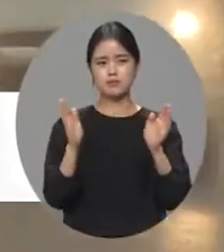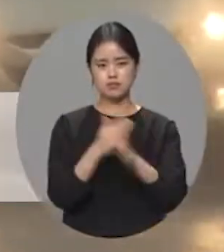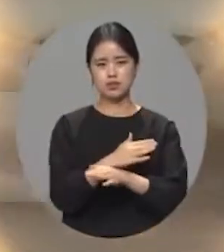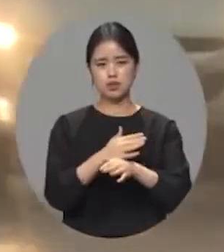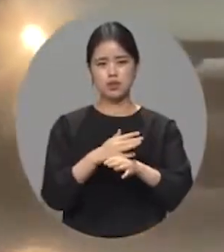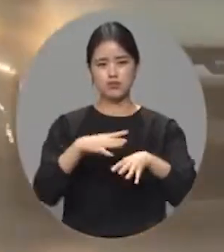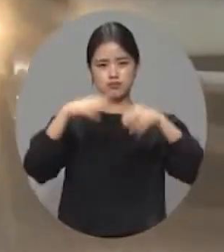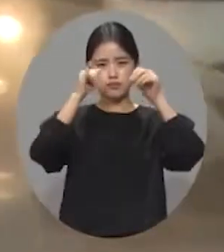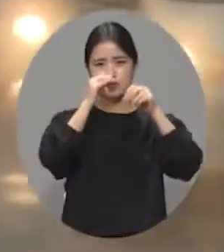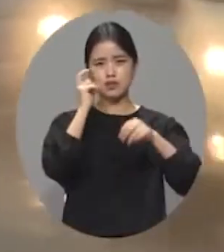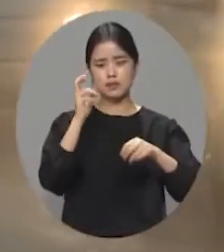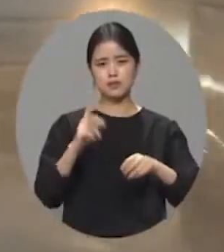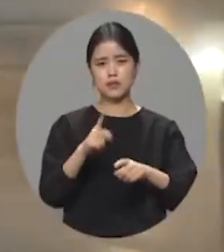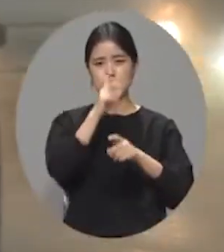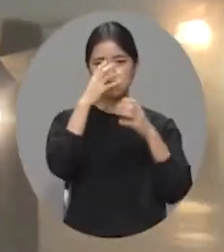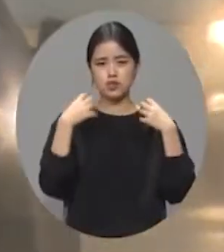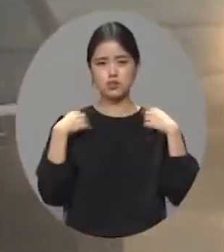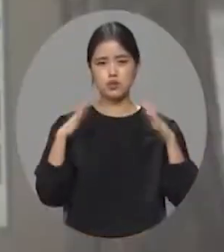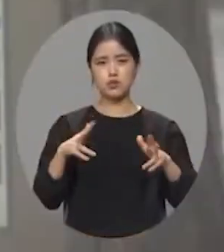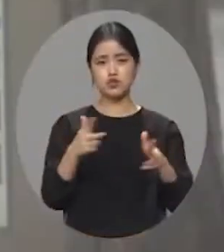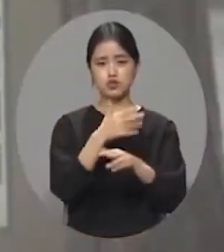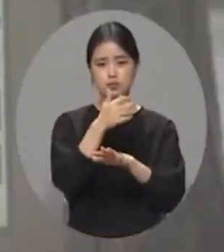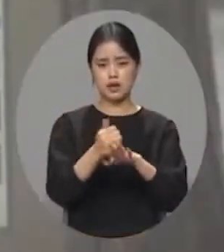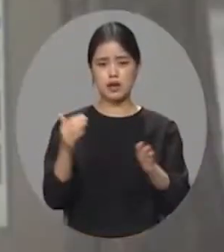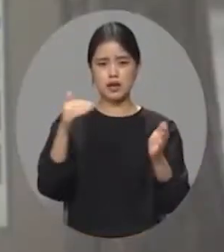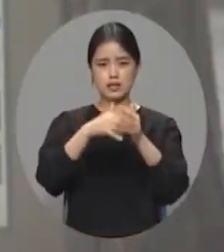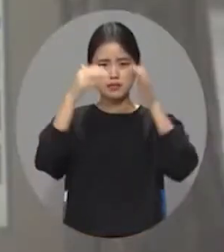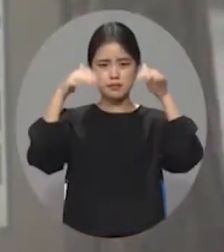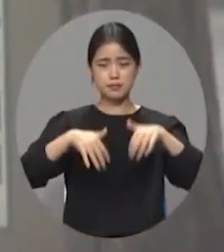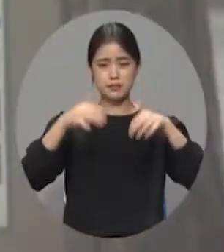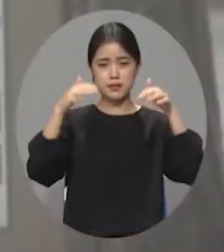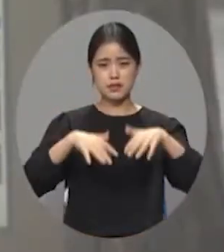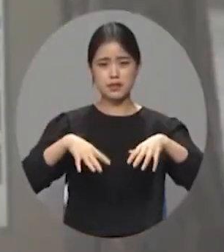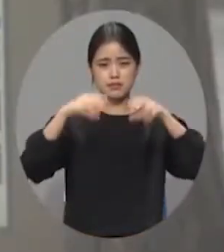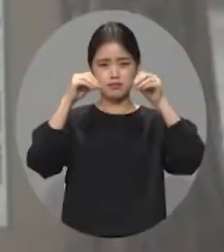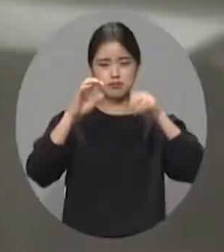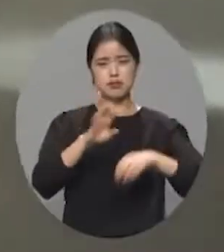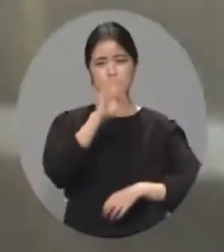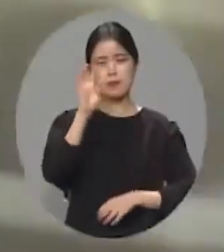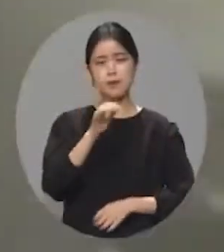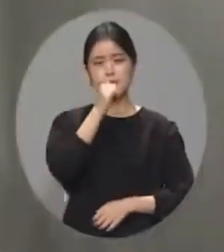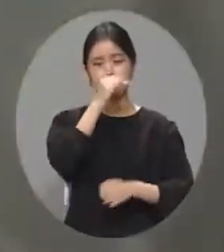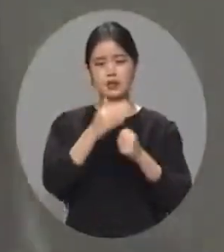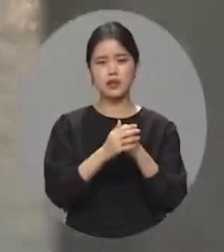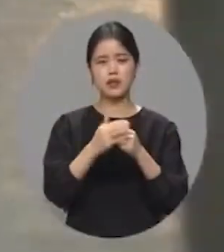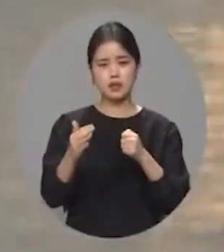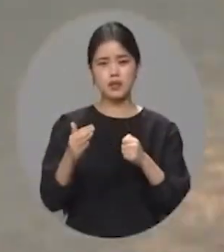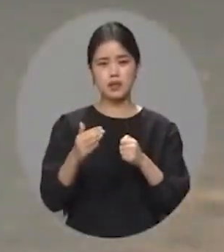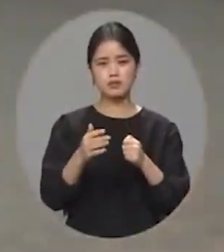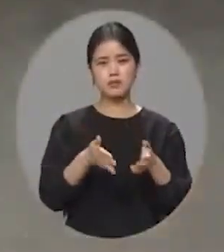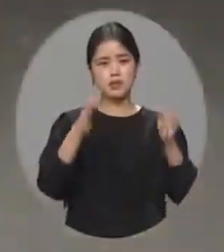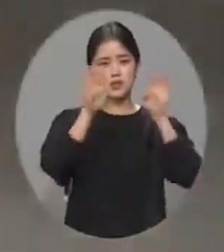약해지면서 기상청은 이번 주말까지 늦여름 장맛비가 내렸다 그쳤다를 반복하겠다며